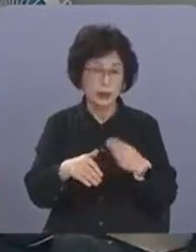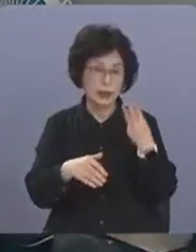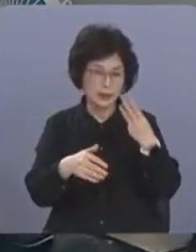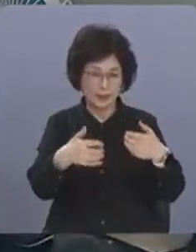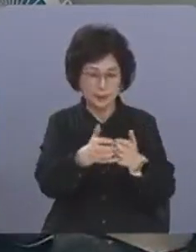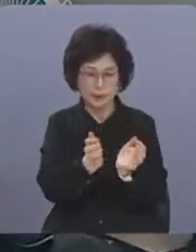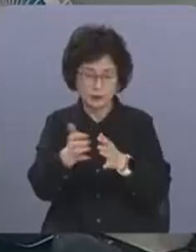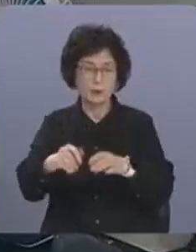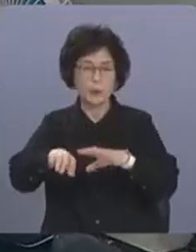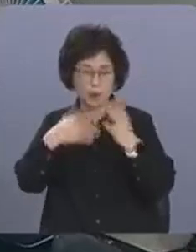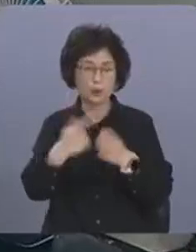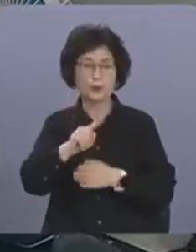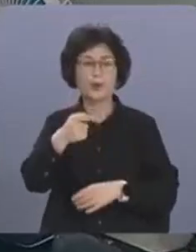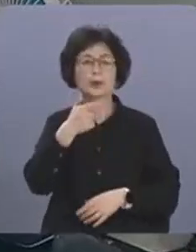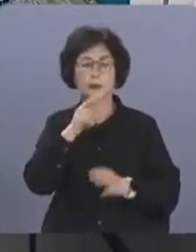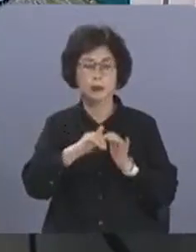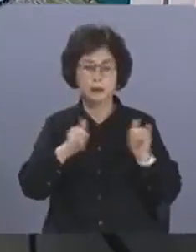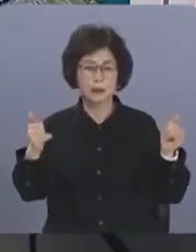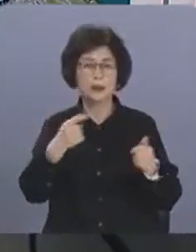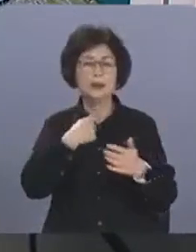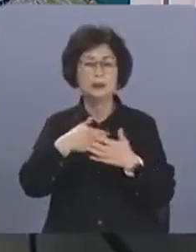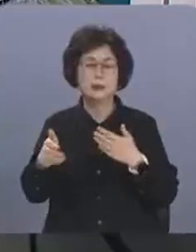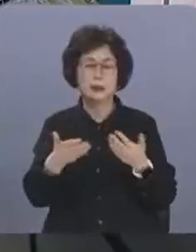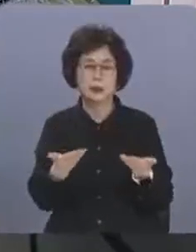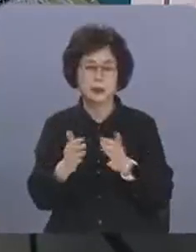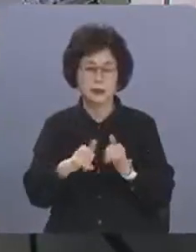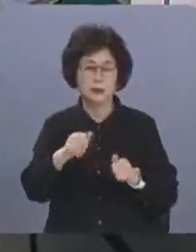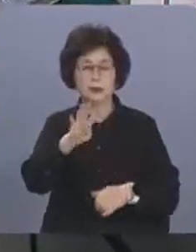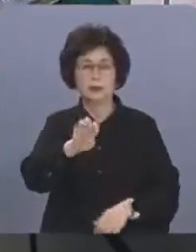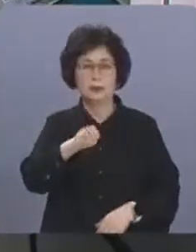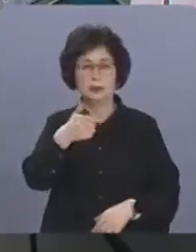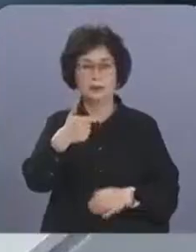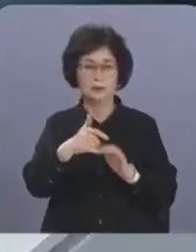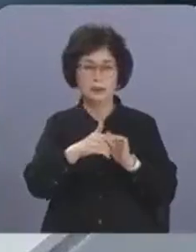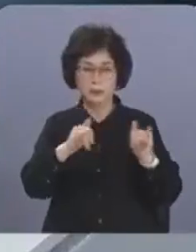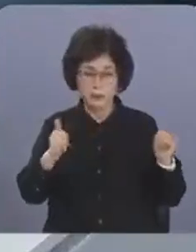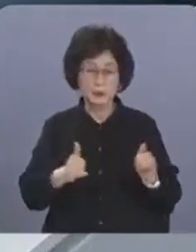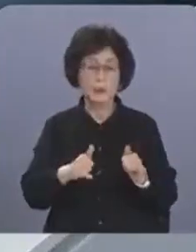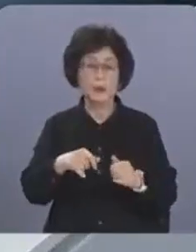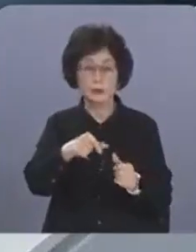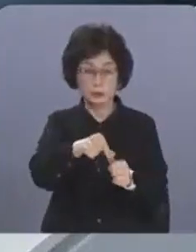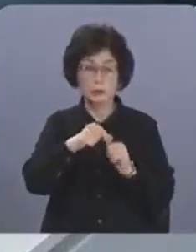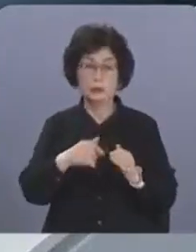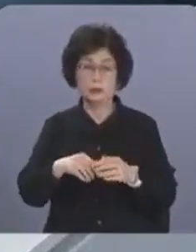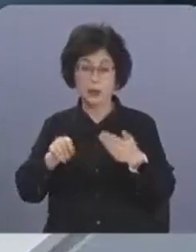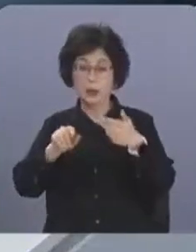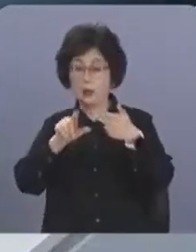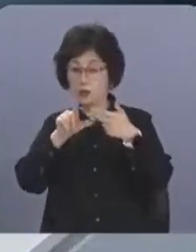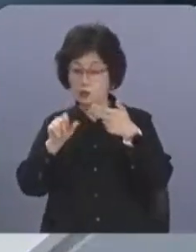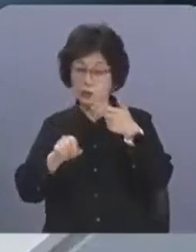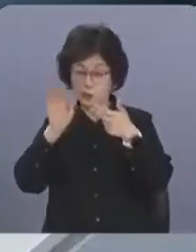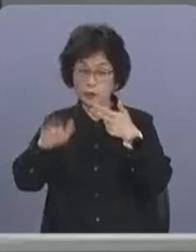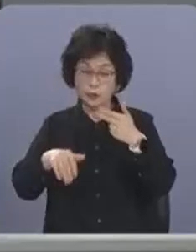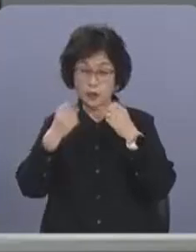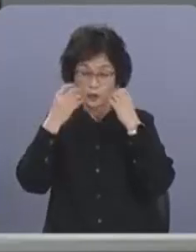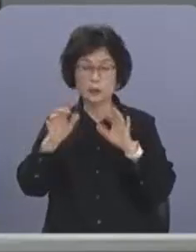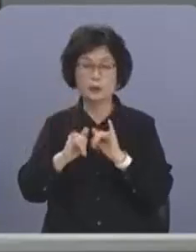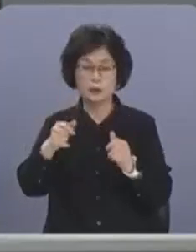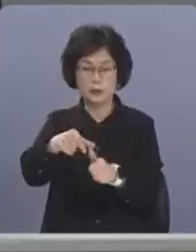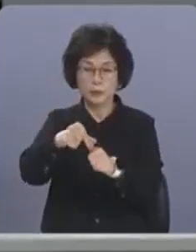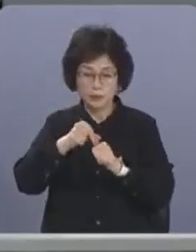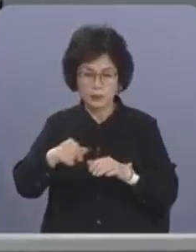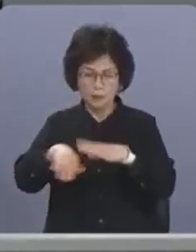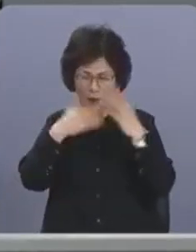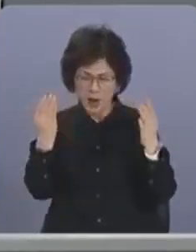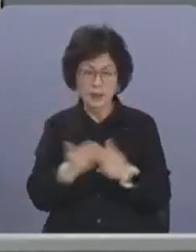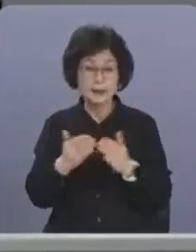모두 106명, 경력 직원 49명을 이미 채용했고 올해 하반기에 신규 직원을 더 뽑습니다. 완전한 조직을